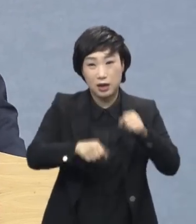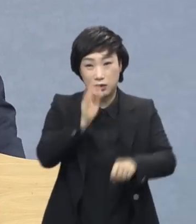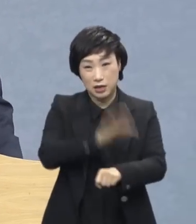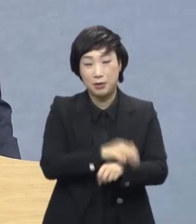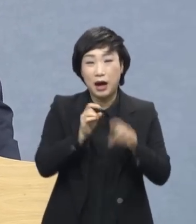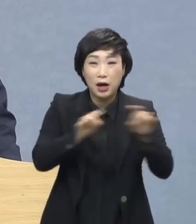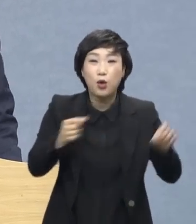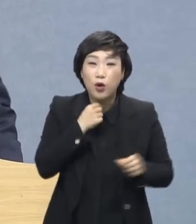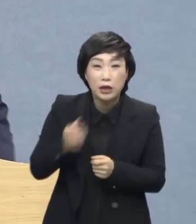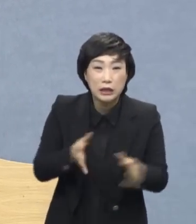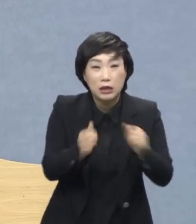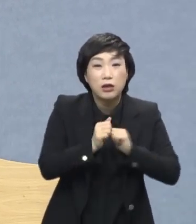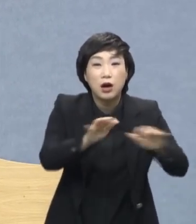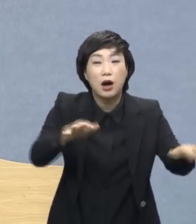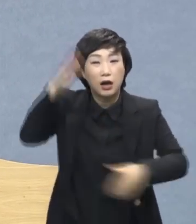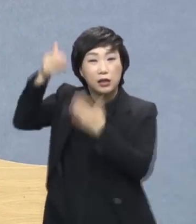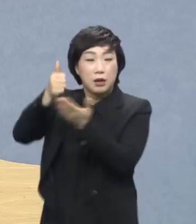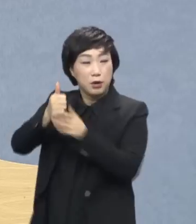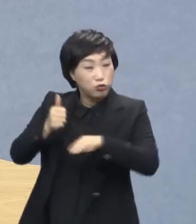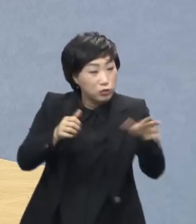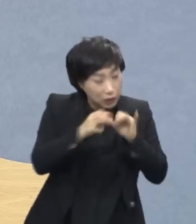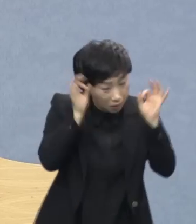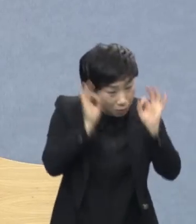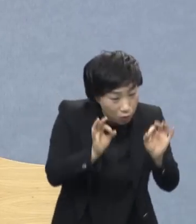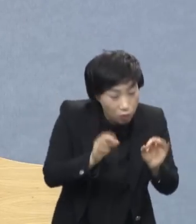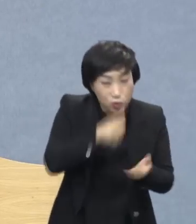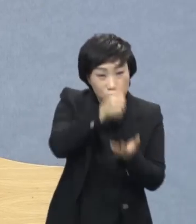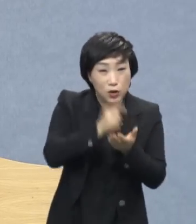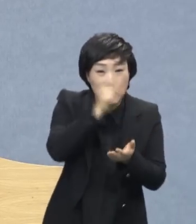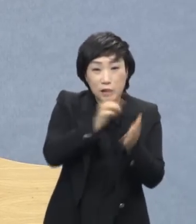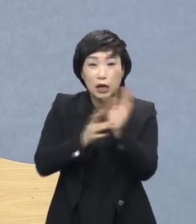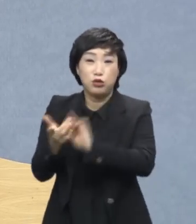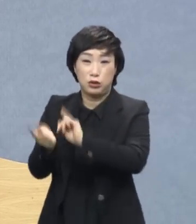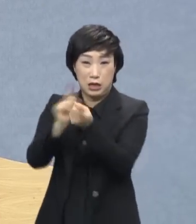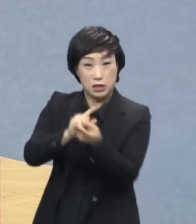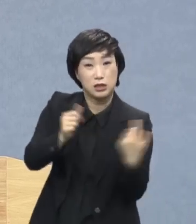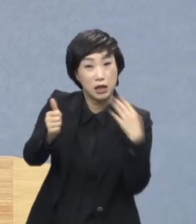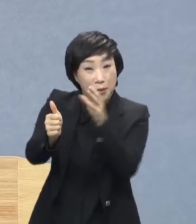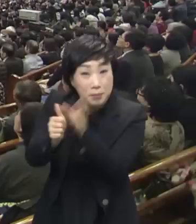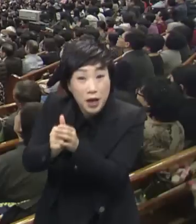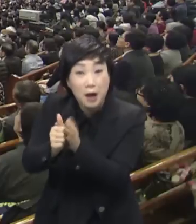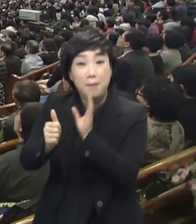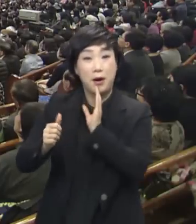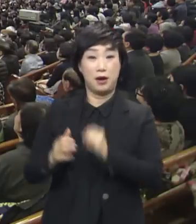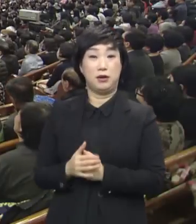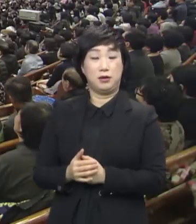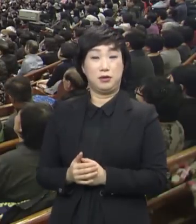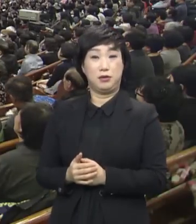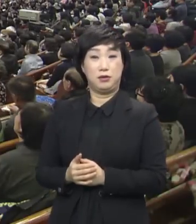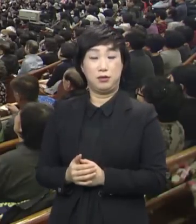각기 제게 누가 떠을 여호와께서는 우리 무리의 죄악을 그에게 담당시키셨도다.